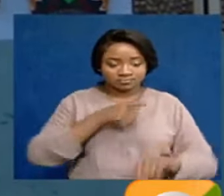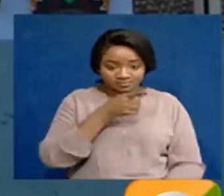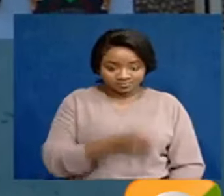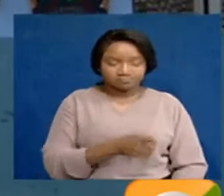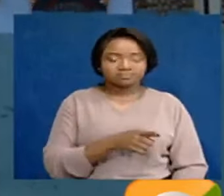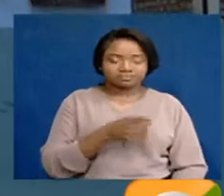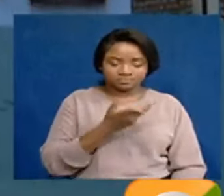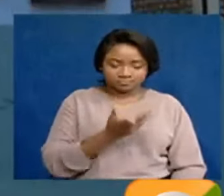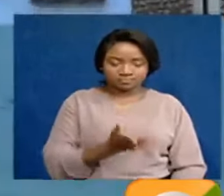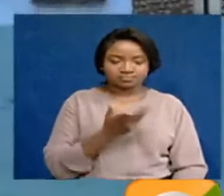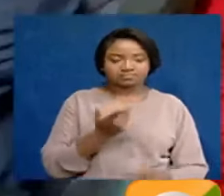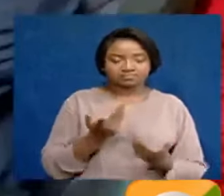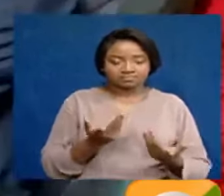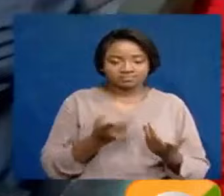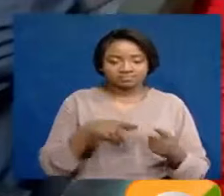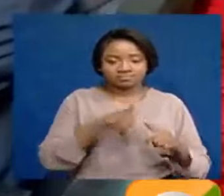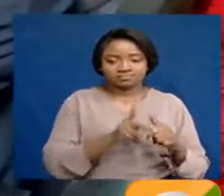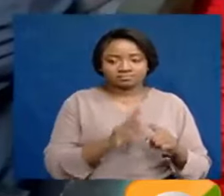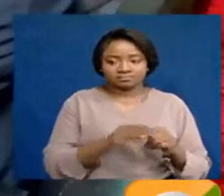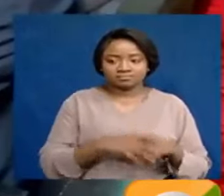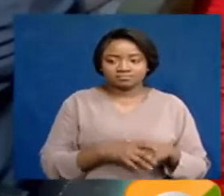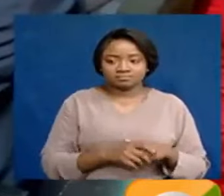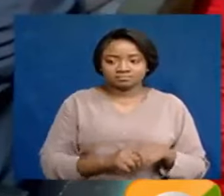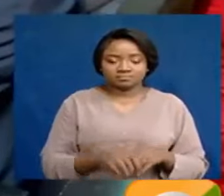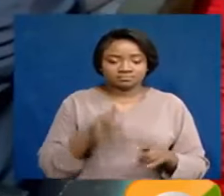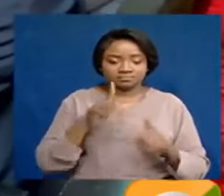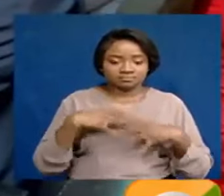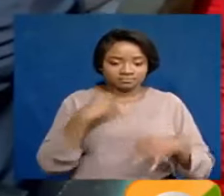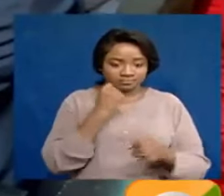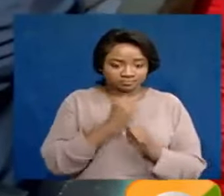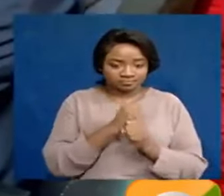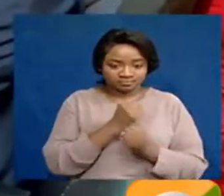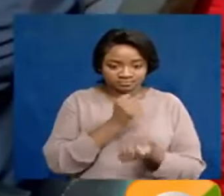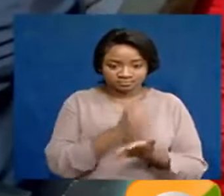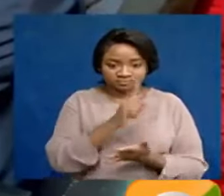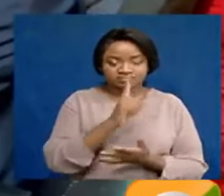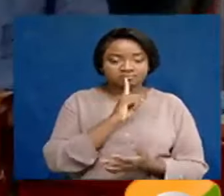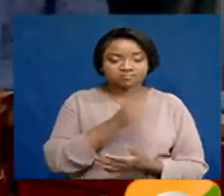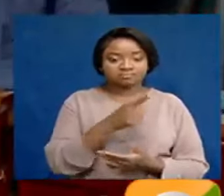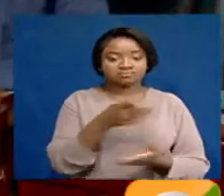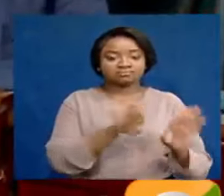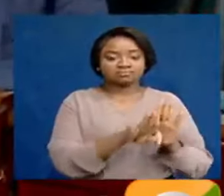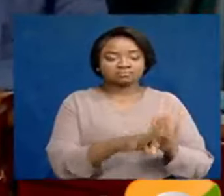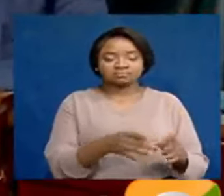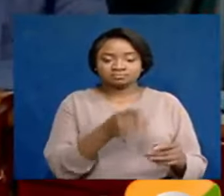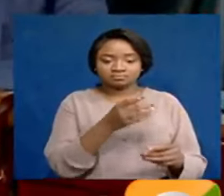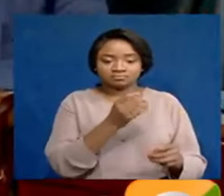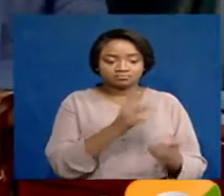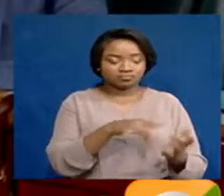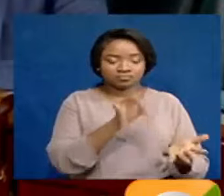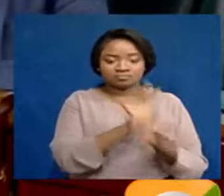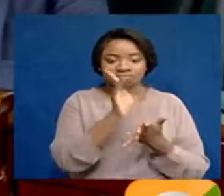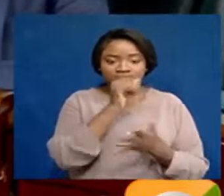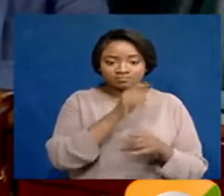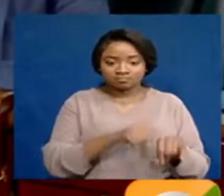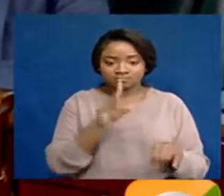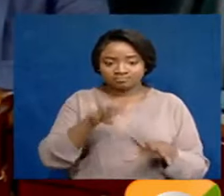kwenye afisi hiyo na Gachagua wakiambiwa wafunganye virago, wakielezwa kwamba muda wao wa kuhudumu likamilika bosi